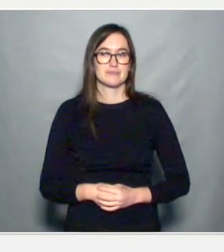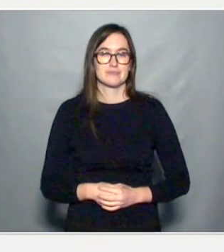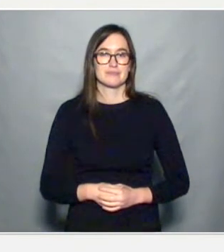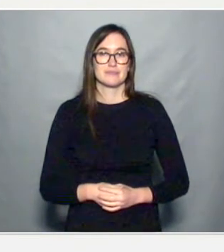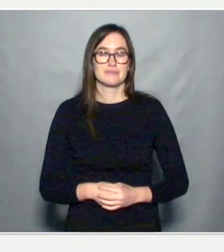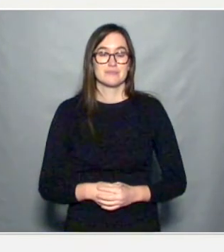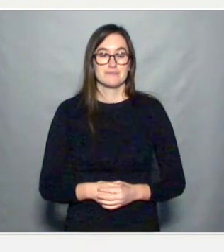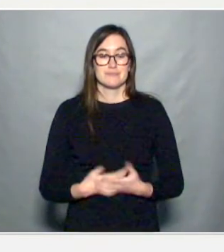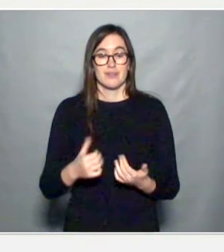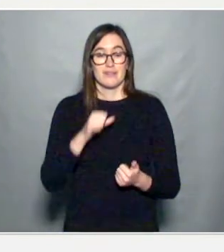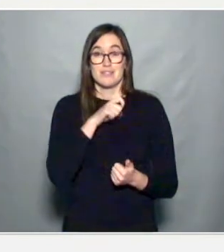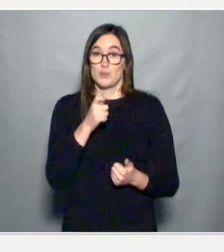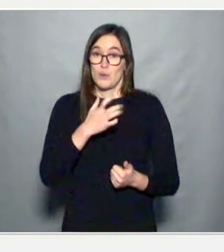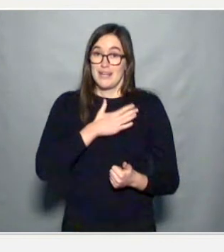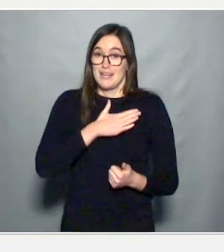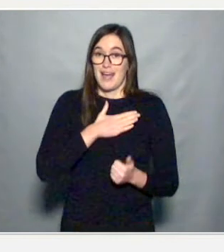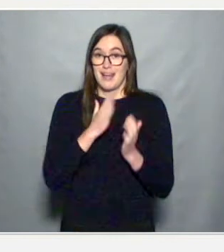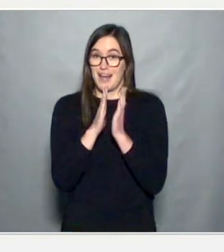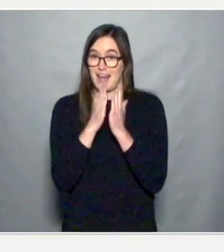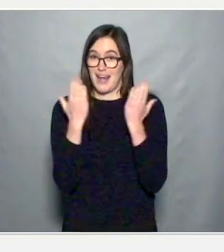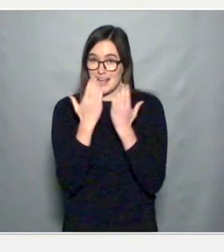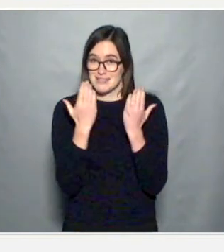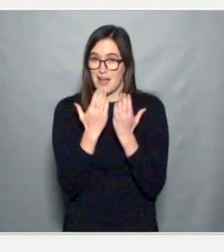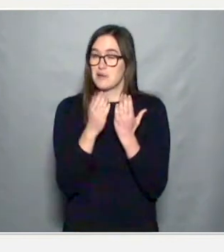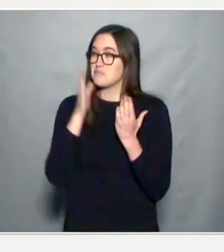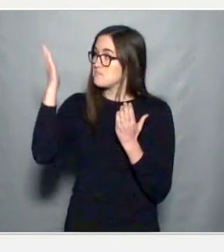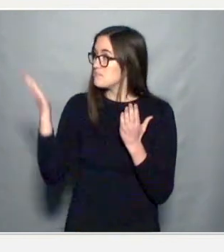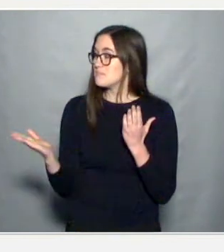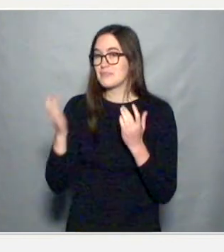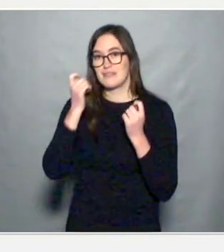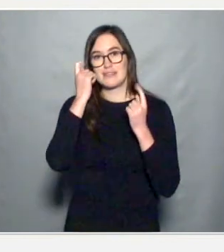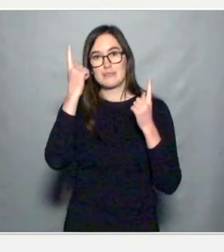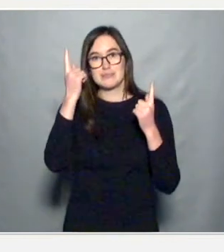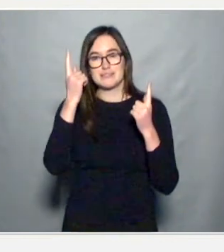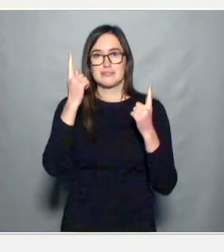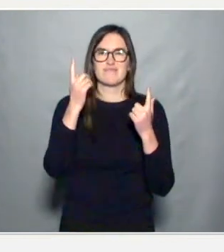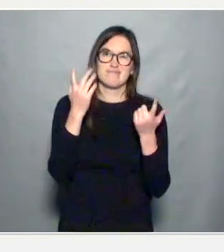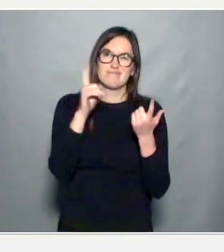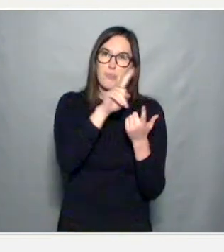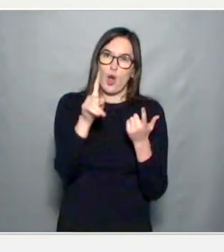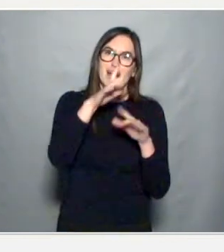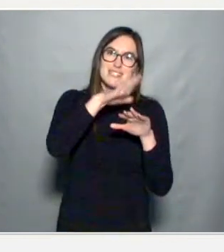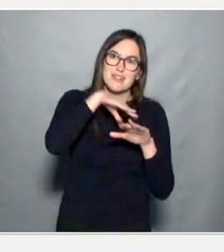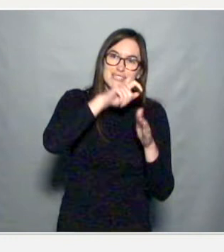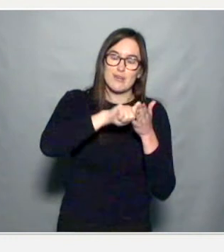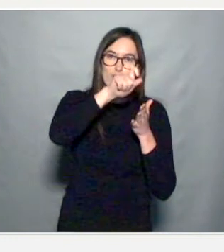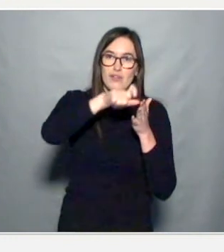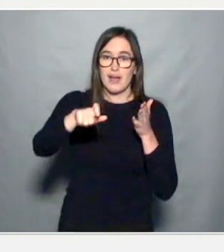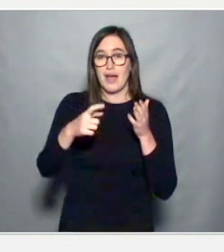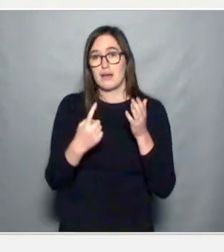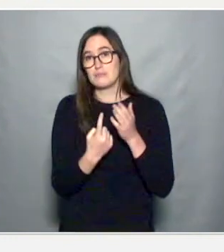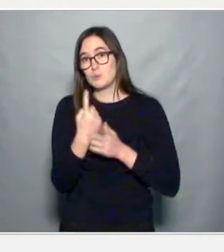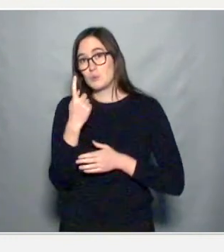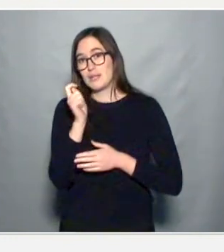För den som gillar att läsa böcker, så kommer här några tips på såklart bara svenska författare. Många av de här finns nog